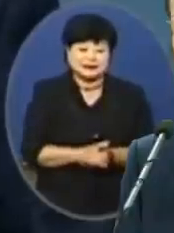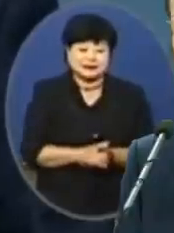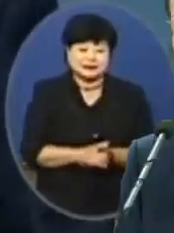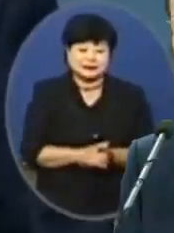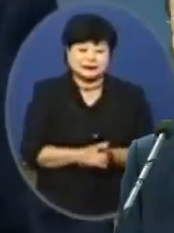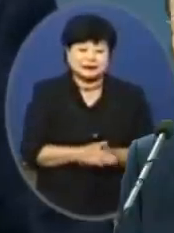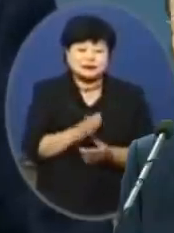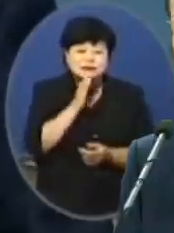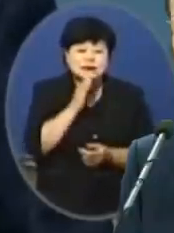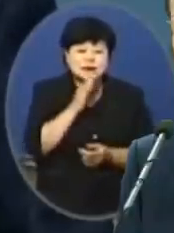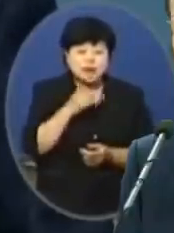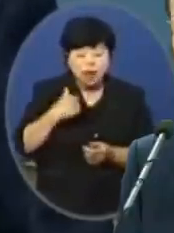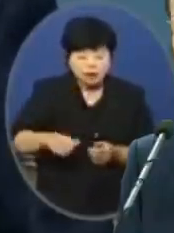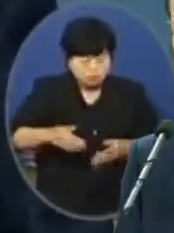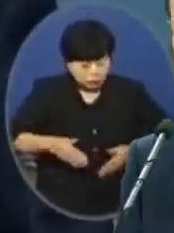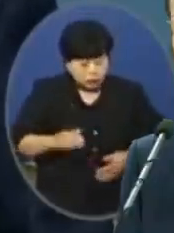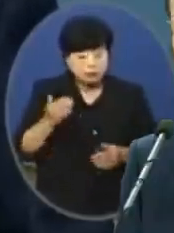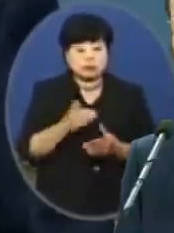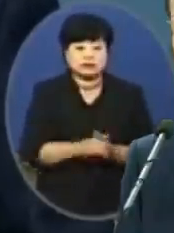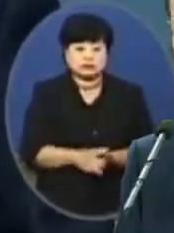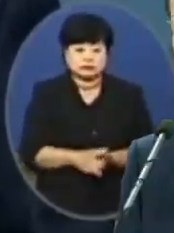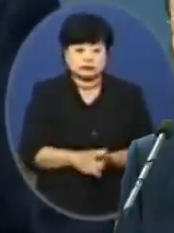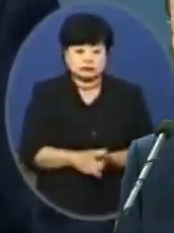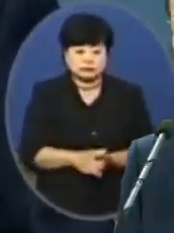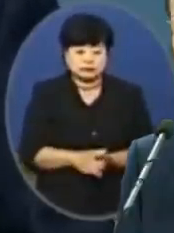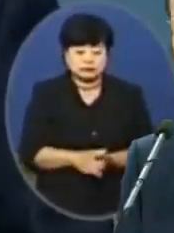아니가 아니라 그는 아들을 낳았었습니다.